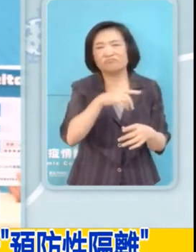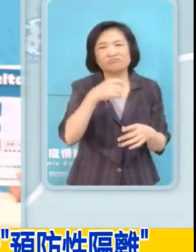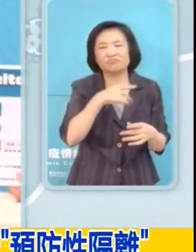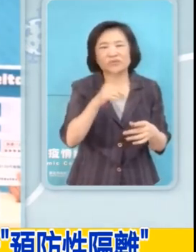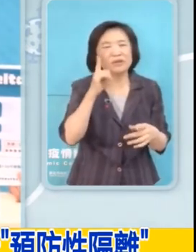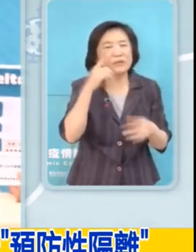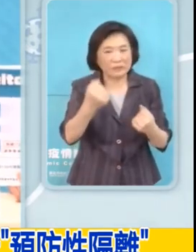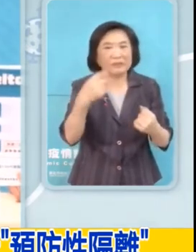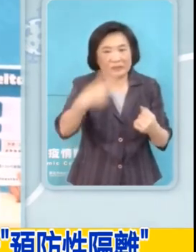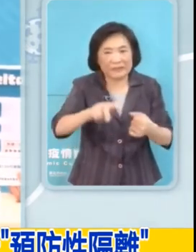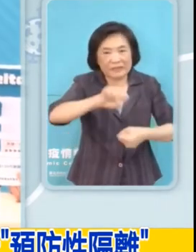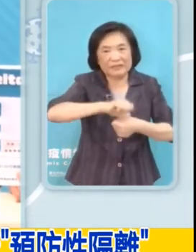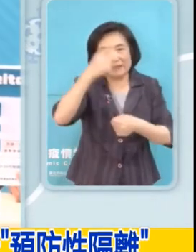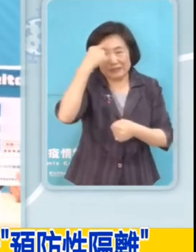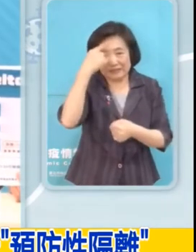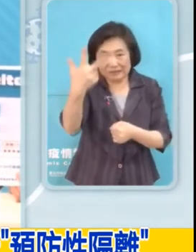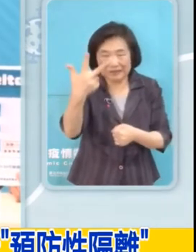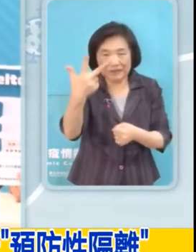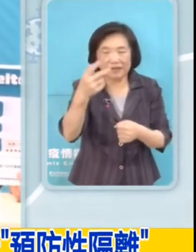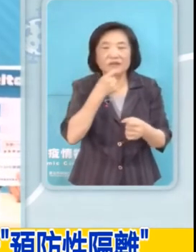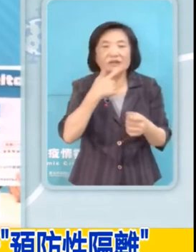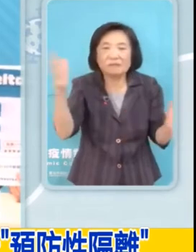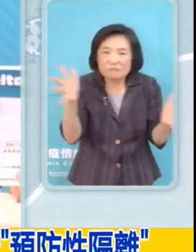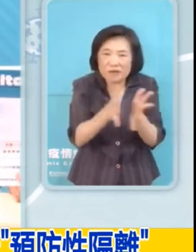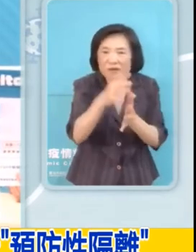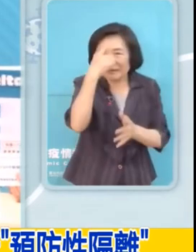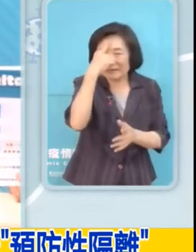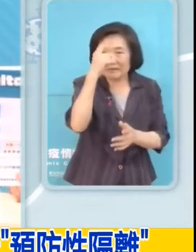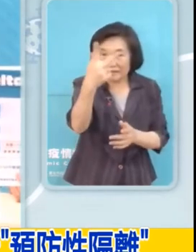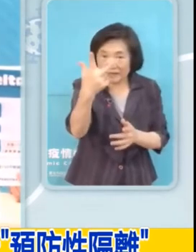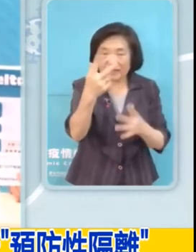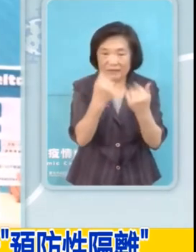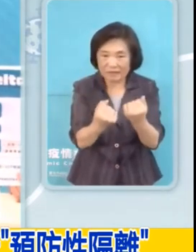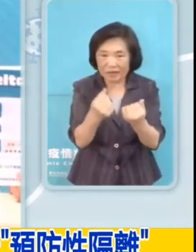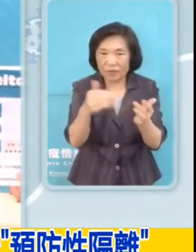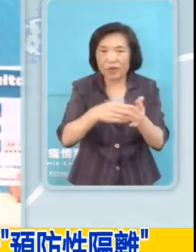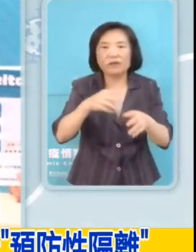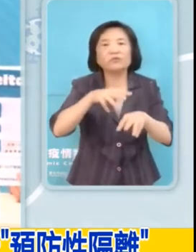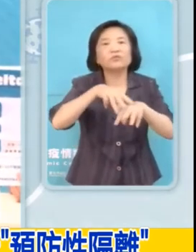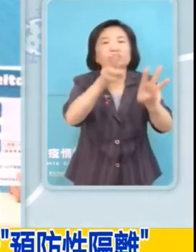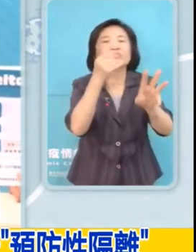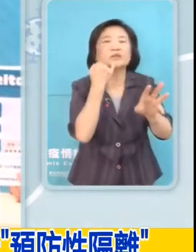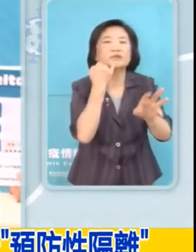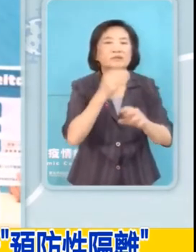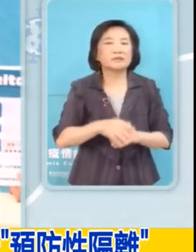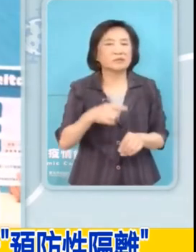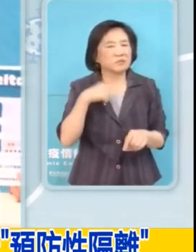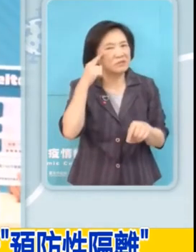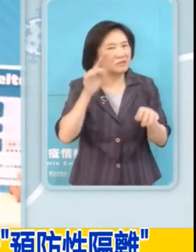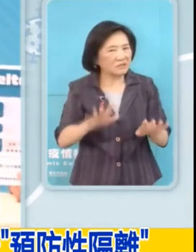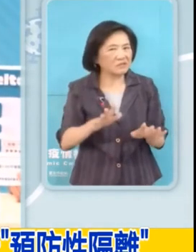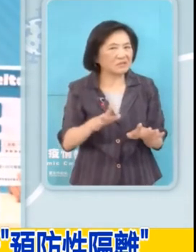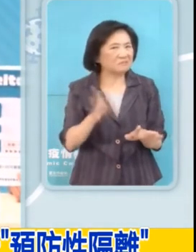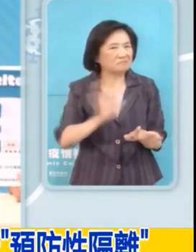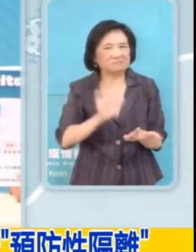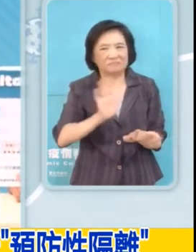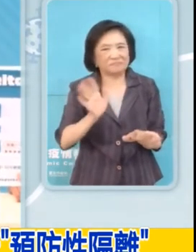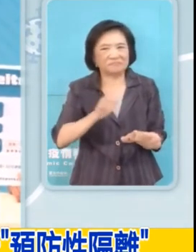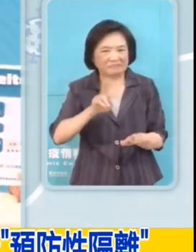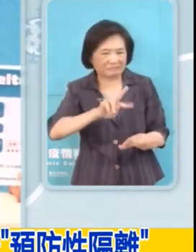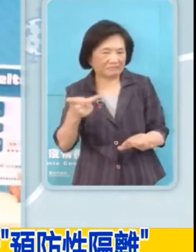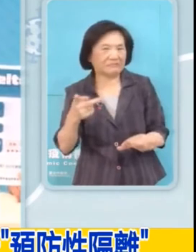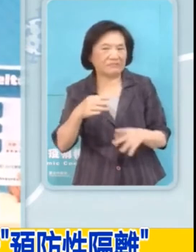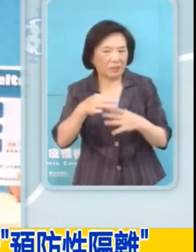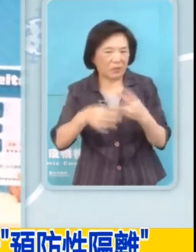就是只管这个居家隔离17天就给他放出去。问题是哦，我们恐怕要更多的数据。如果是六的